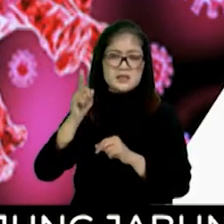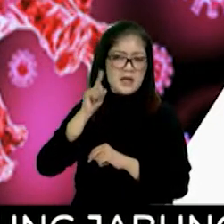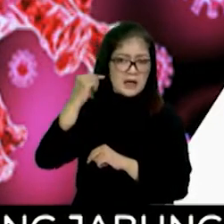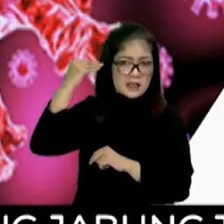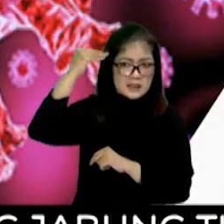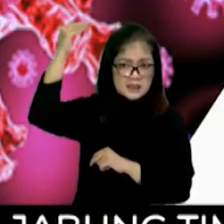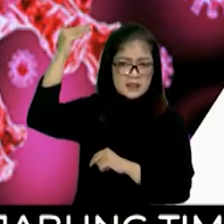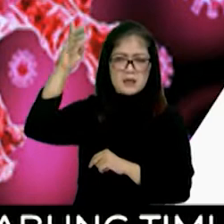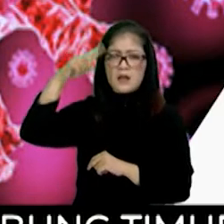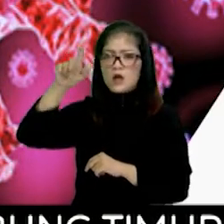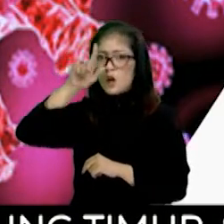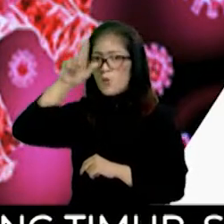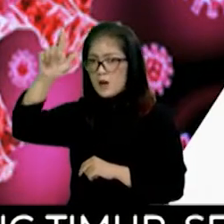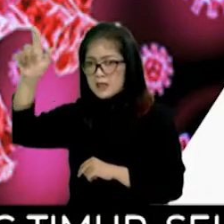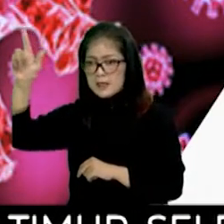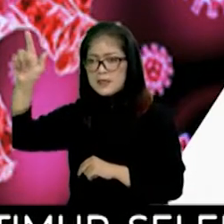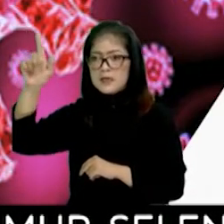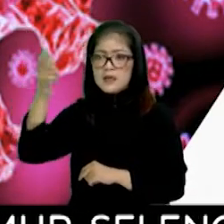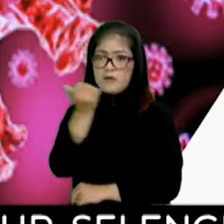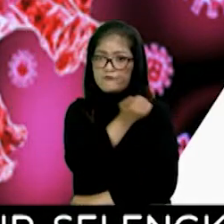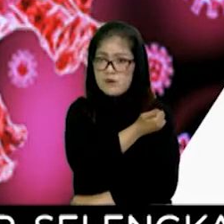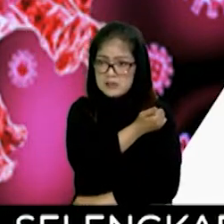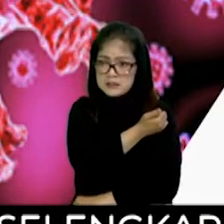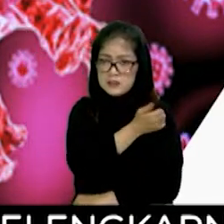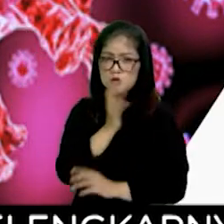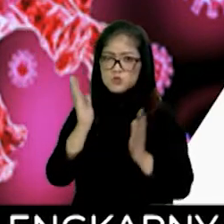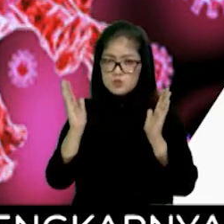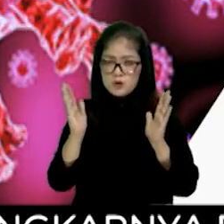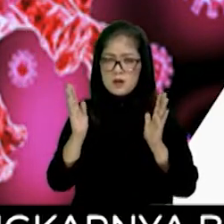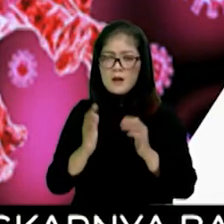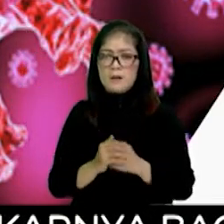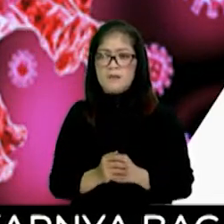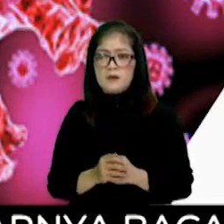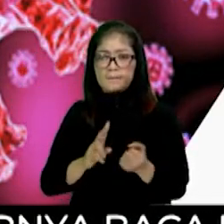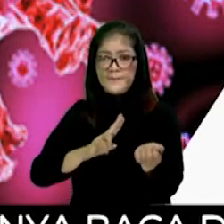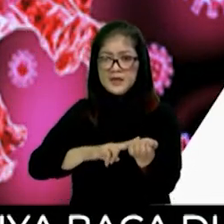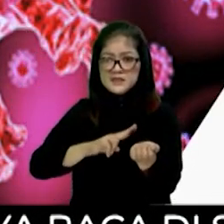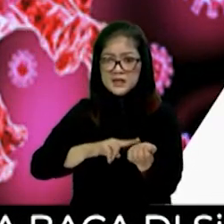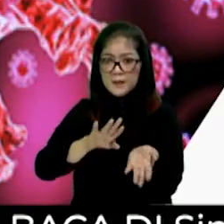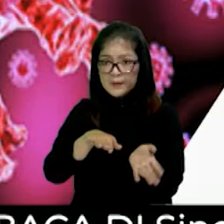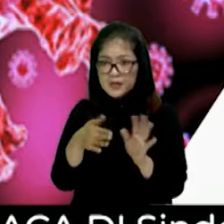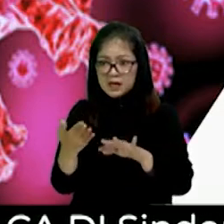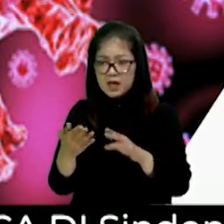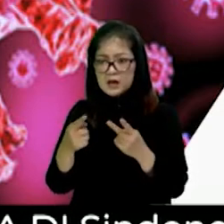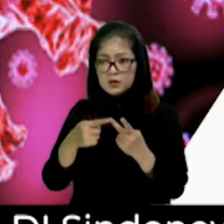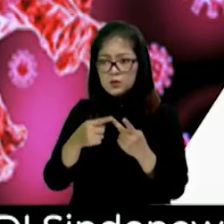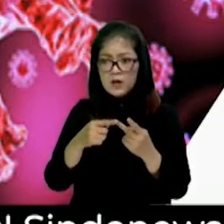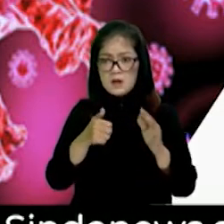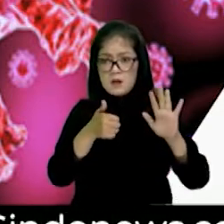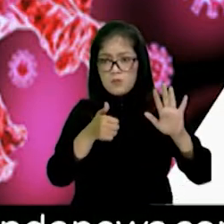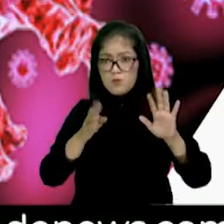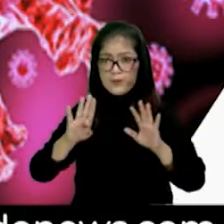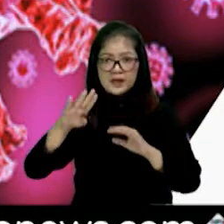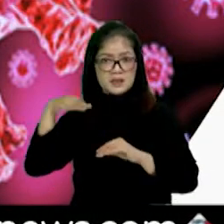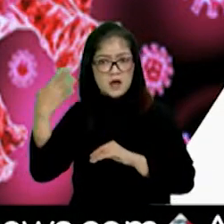negeri serta telah mendapatkan vaksinasi. Sementara pasien meninggal dunia lainnya berusia 64 tahun, meninggal di Rumah